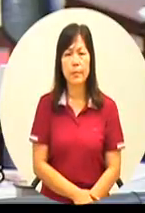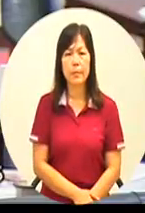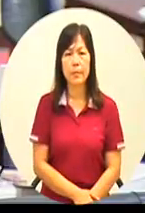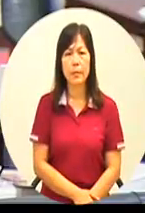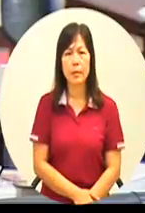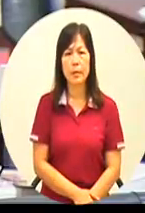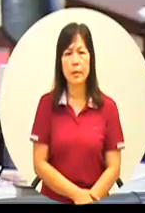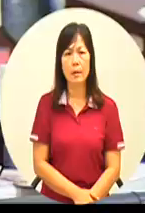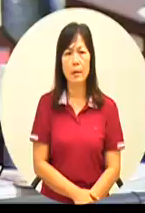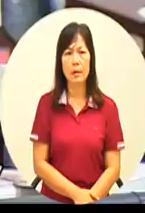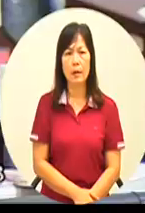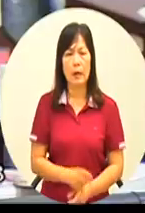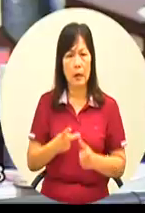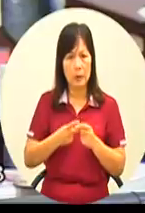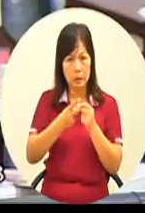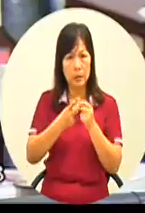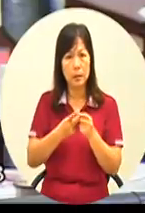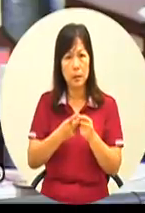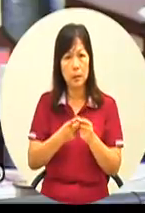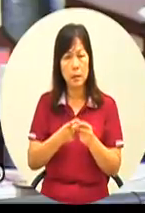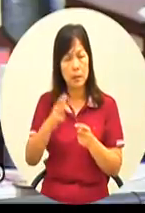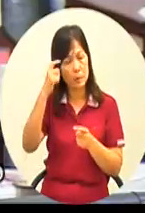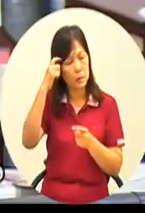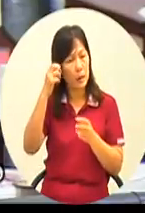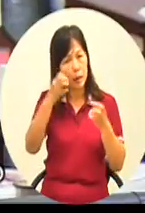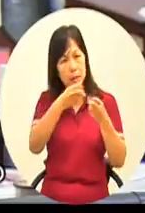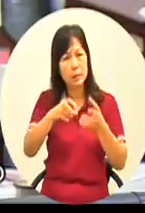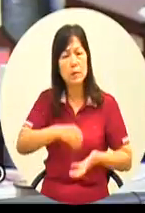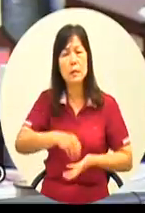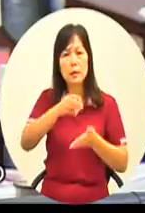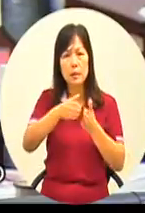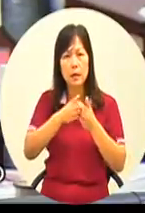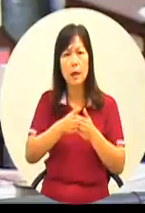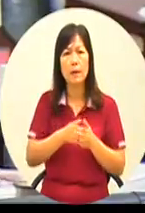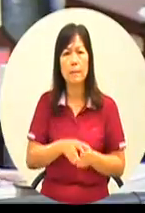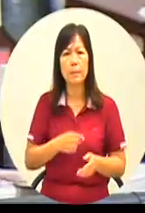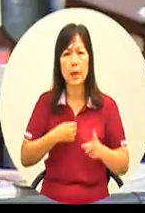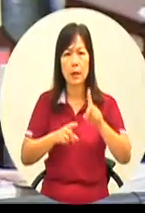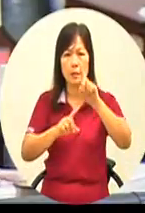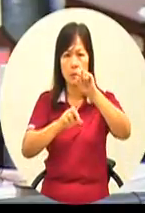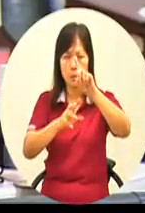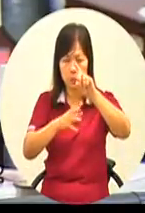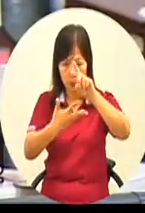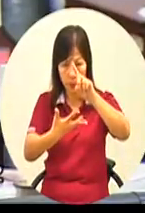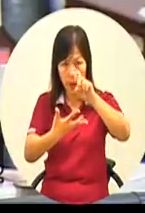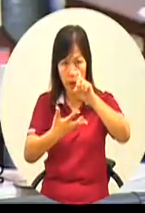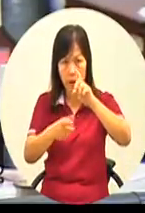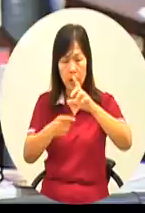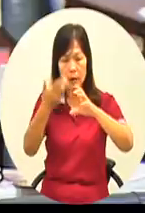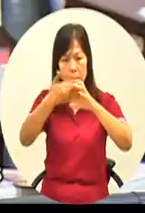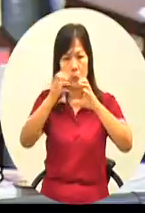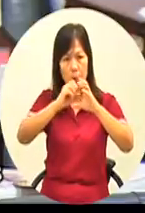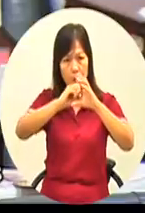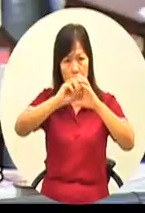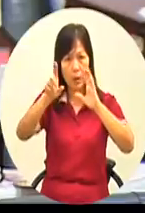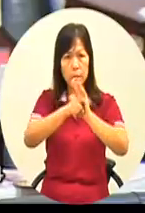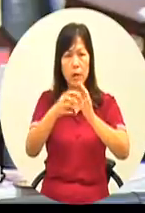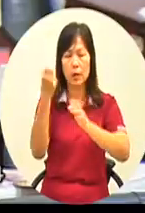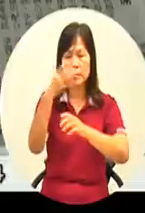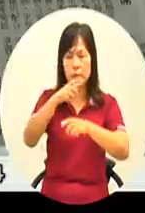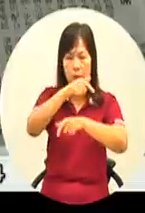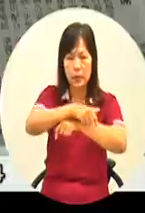哈。那第二个呢，我想我要来提到说，我们11月8号呢，其实媒体有报道新南向基